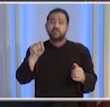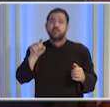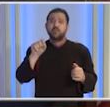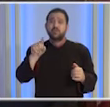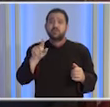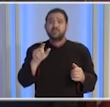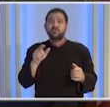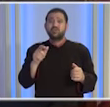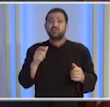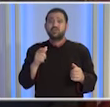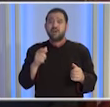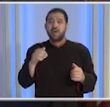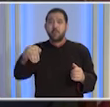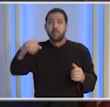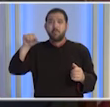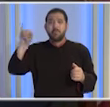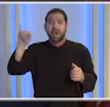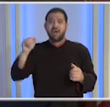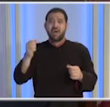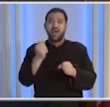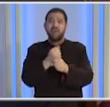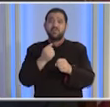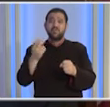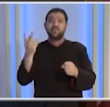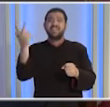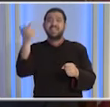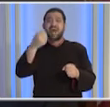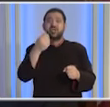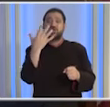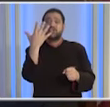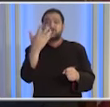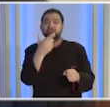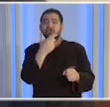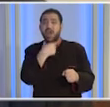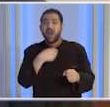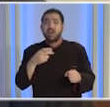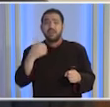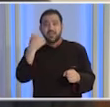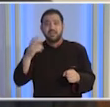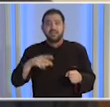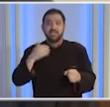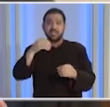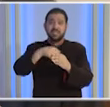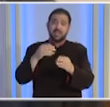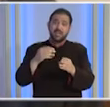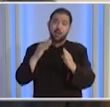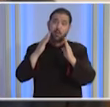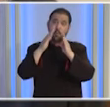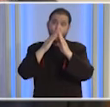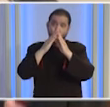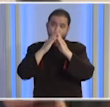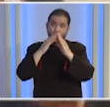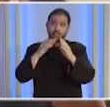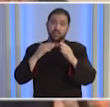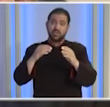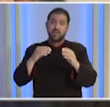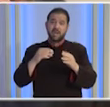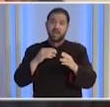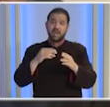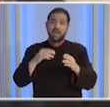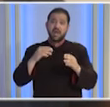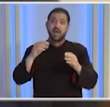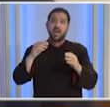sunt la Muntele Atos. Dar am rămas cu toate fibrele ființei mele legate de neamul meu și de țara mea. Și când vin în țară și aud de